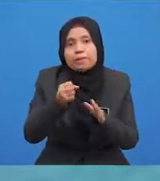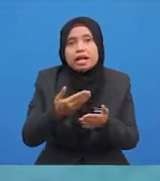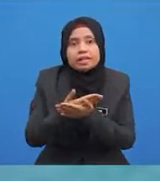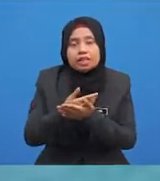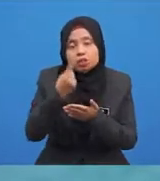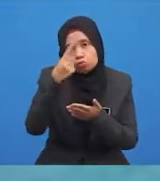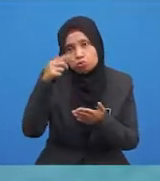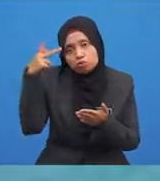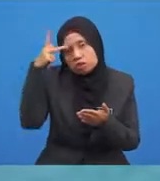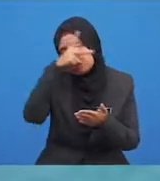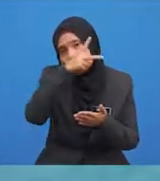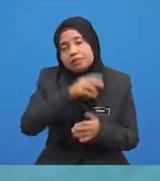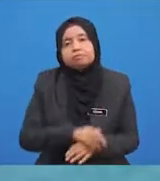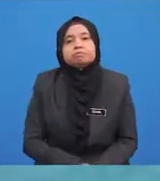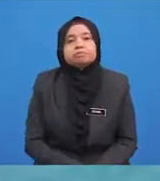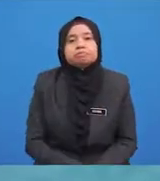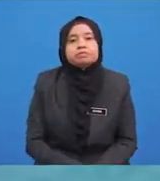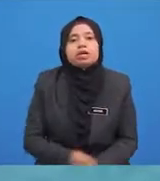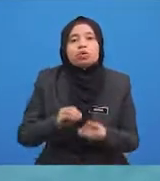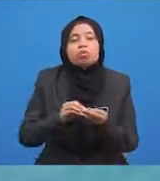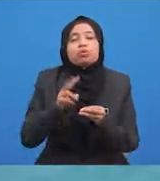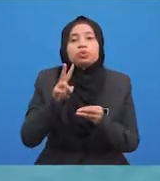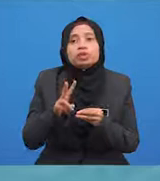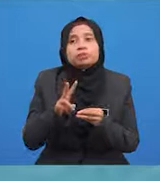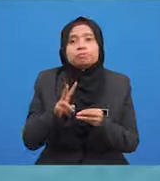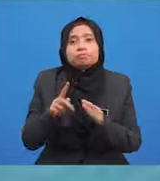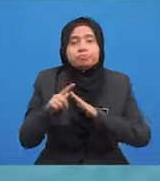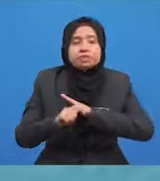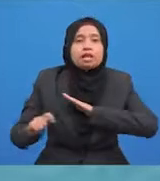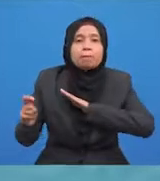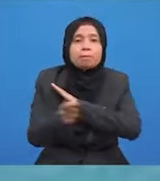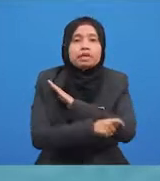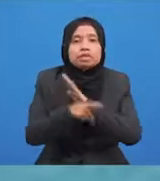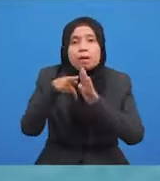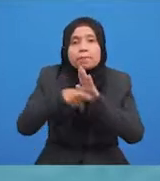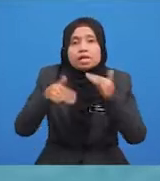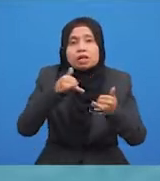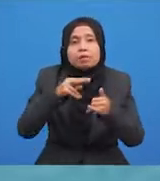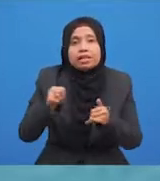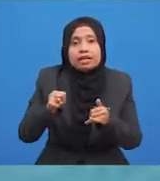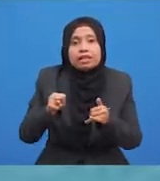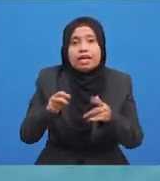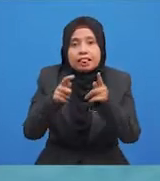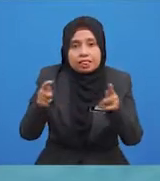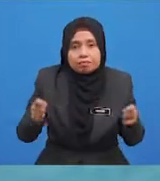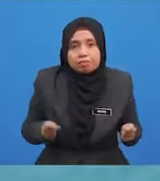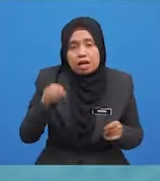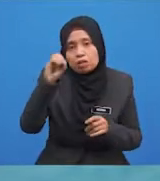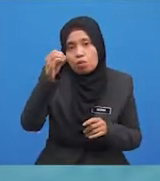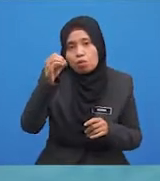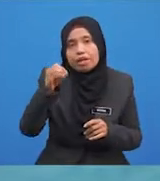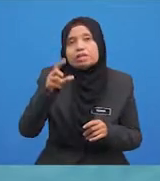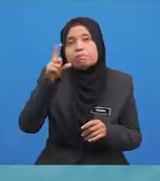untuk dipelihara. Yang kedua, taman permainan, iaitu tempat oren